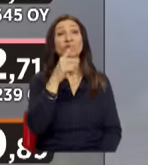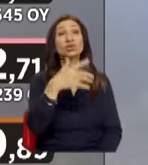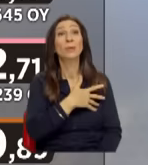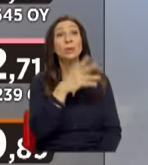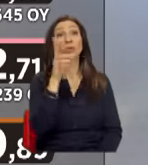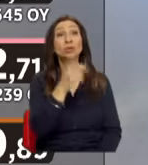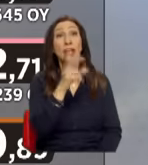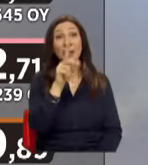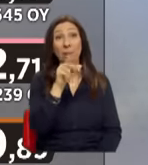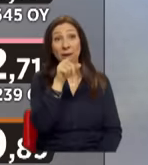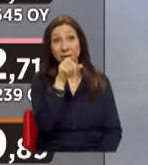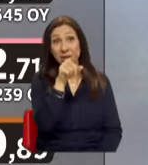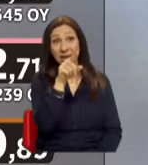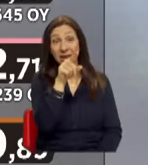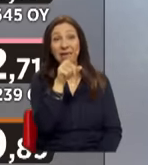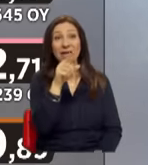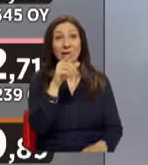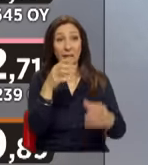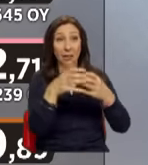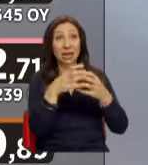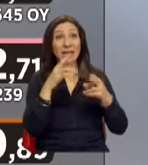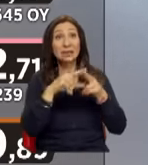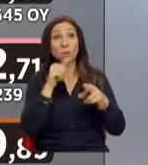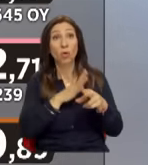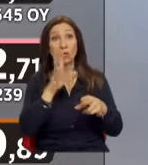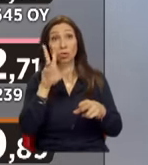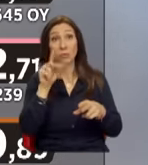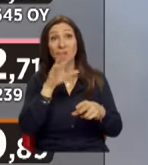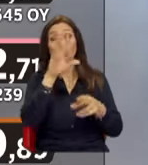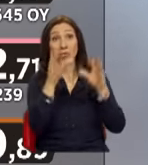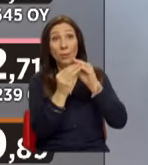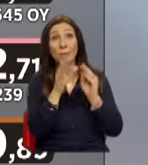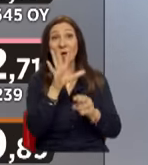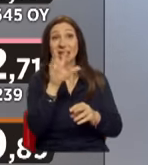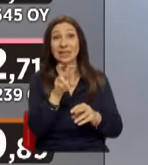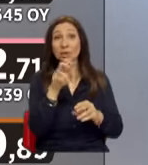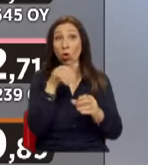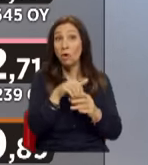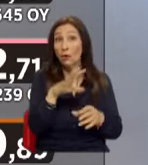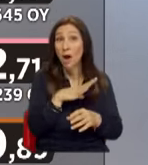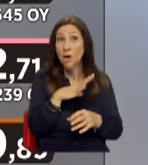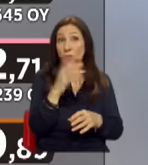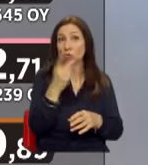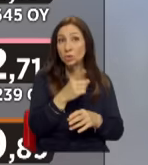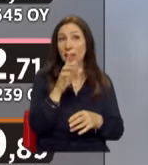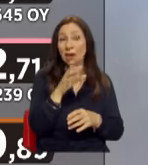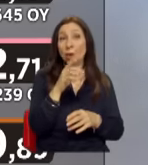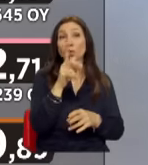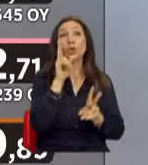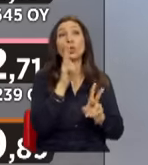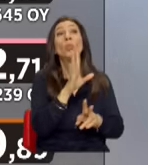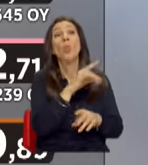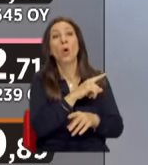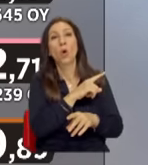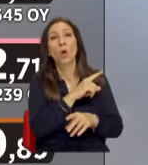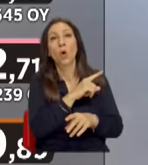CHP %21, Kesimoğlu 37, 50-58 civarında bir oy var. O orada görünmüyor